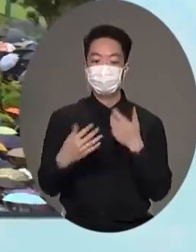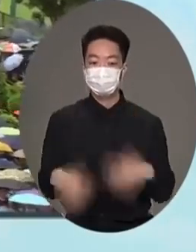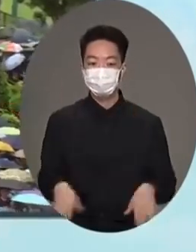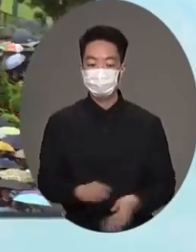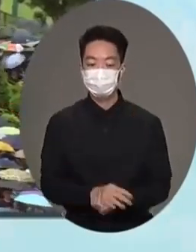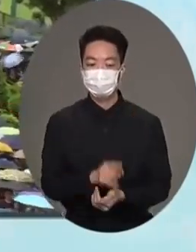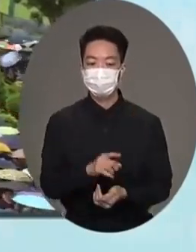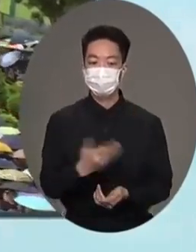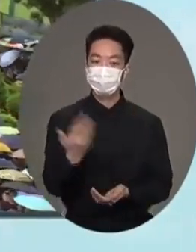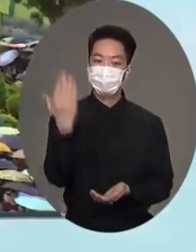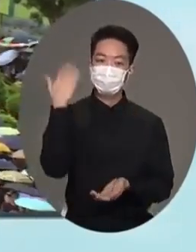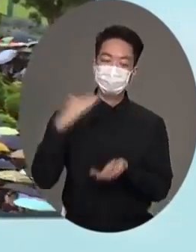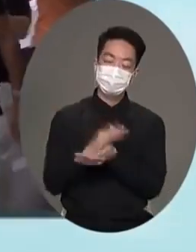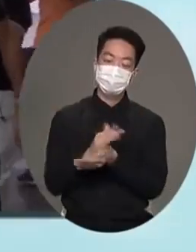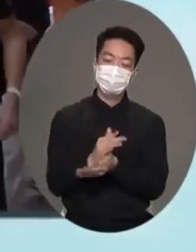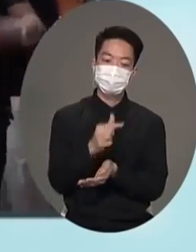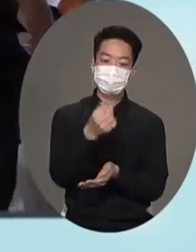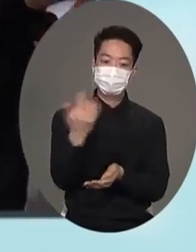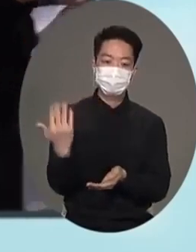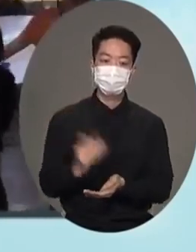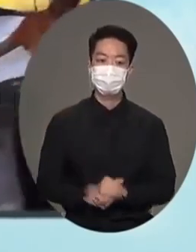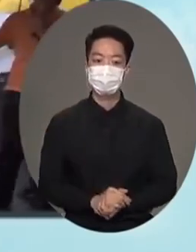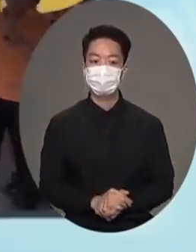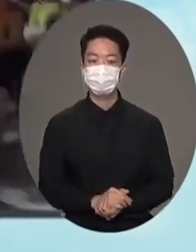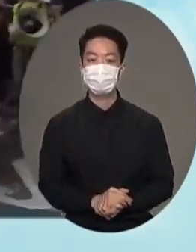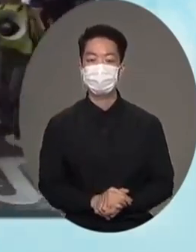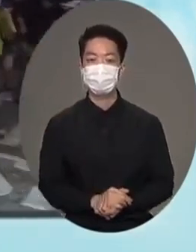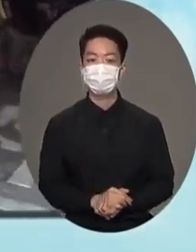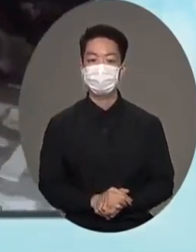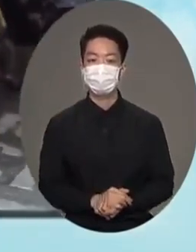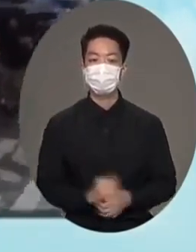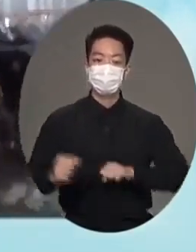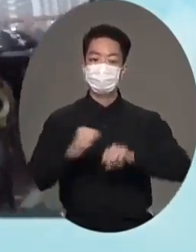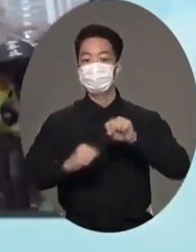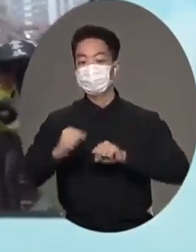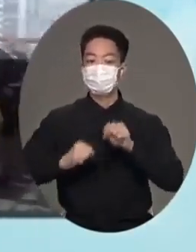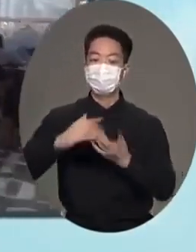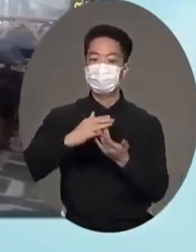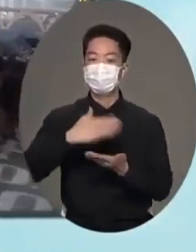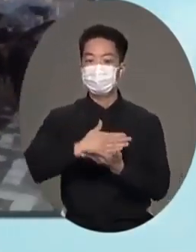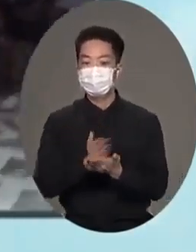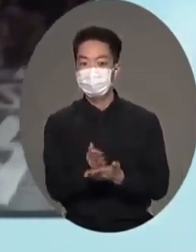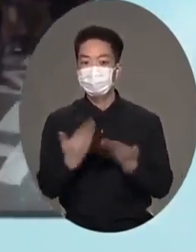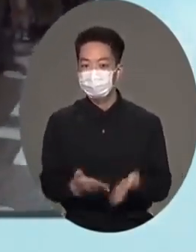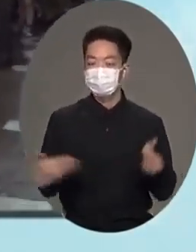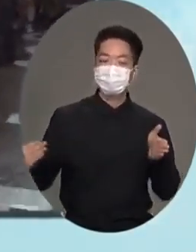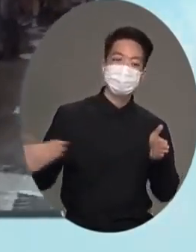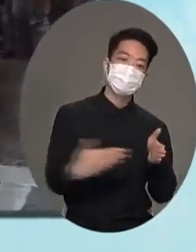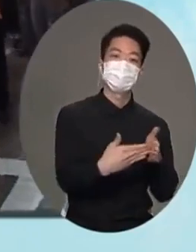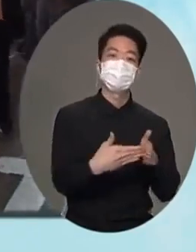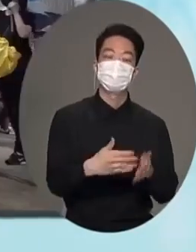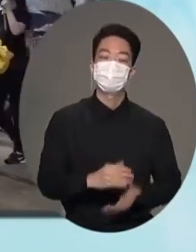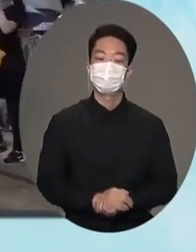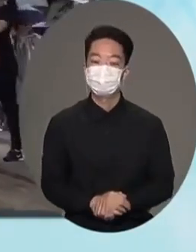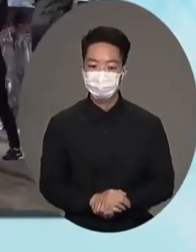十几年的一个所作的所为已经走到一个穷途末路，